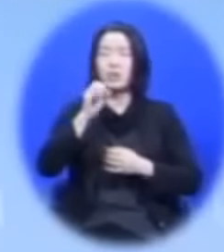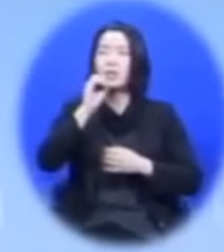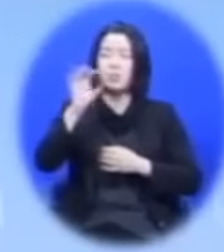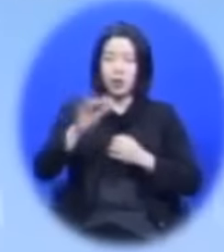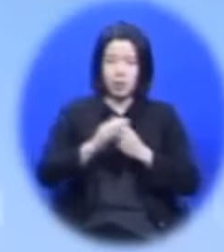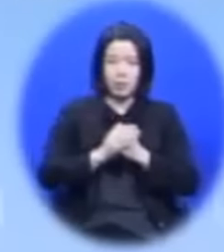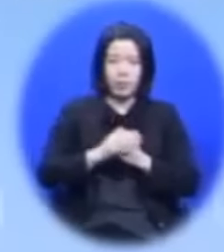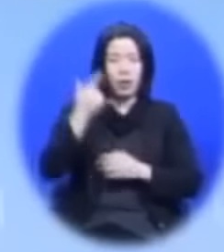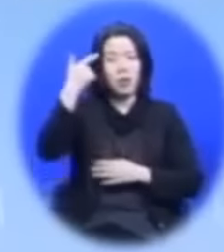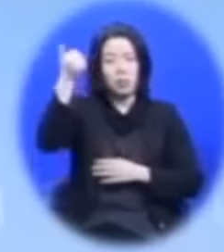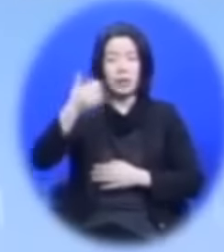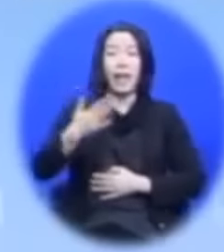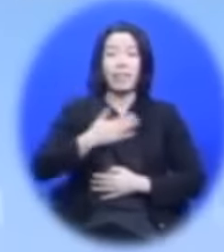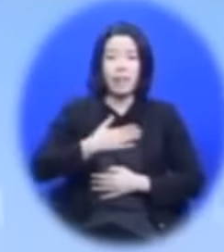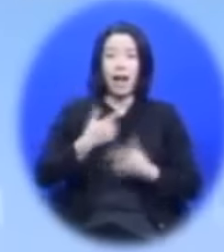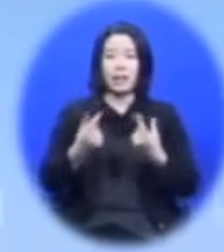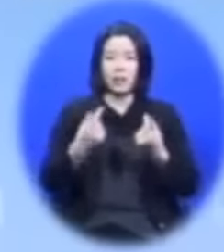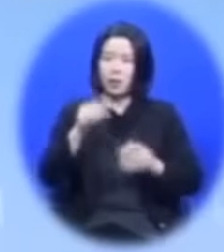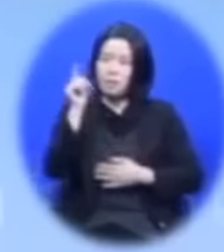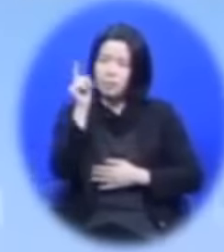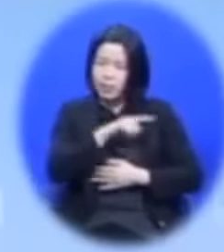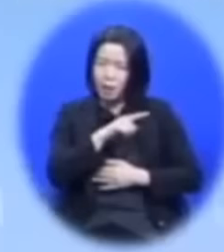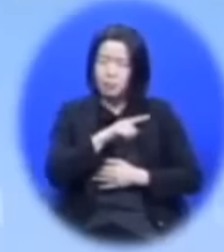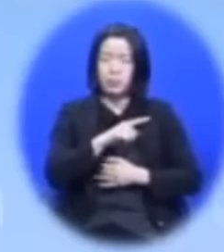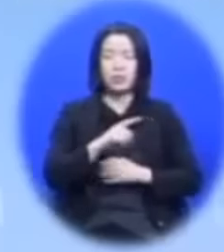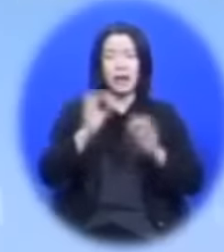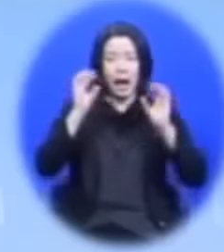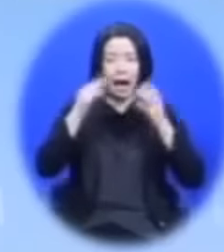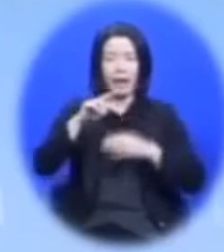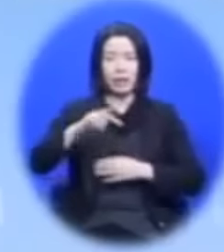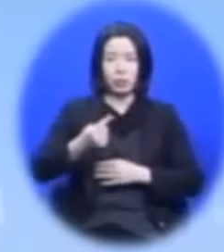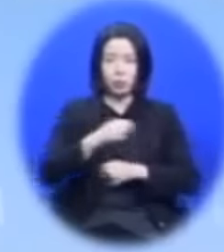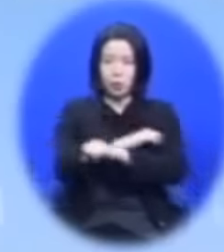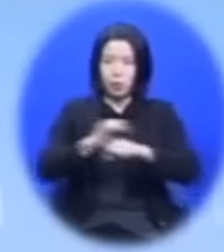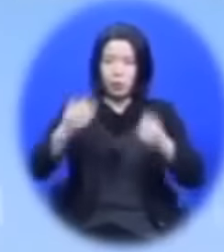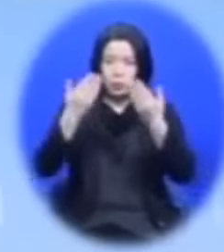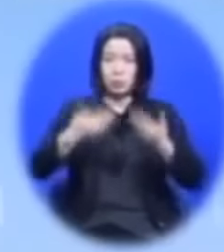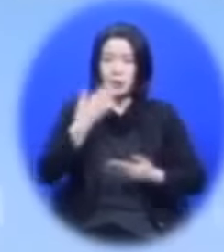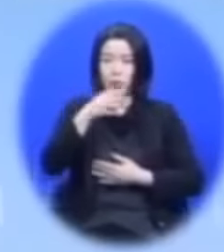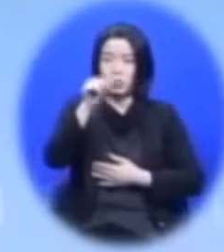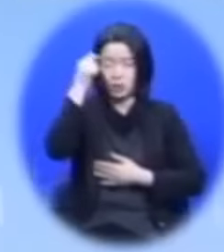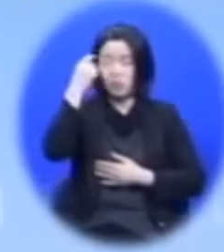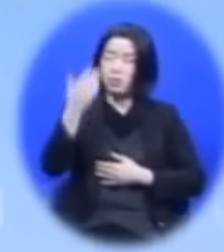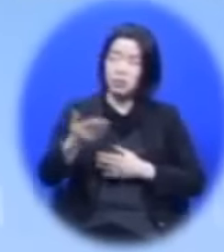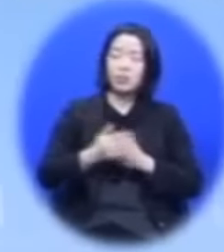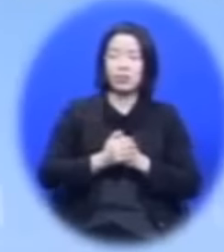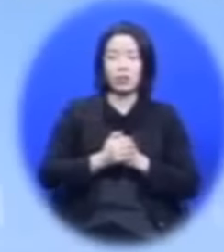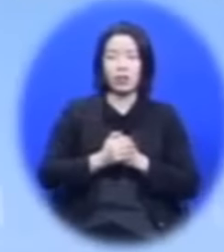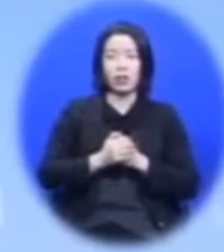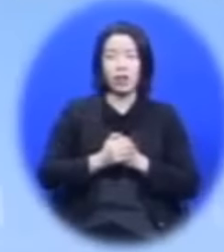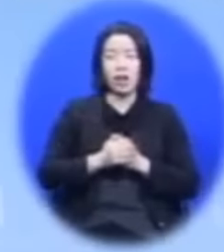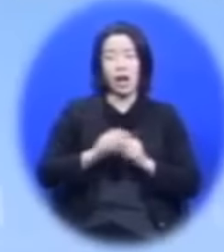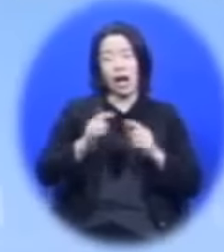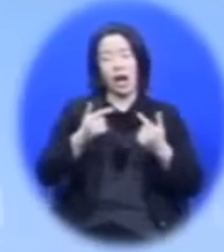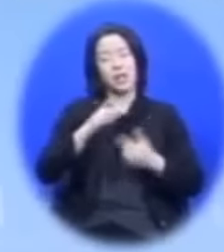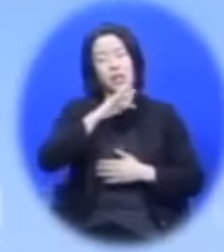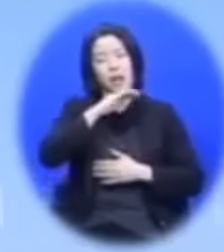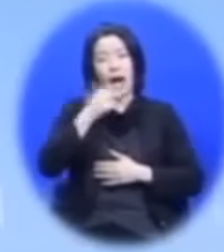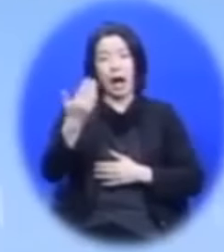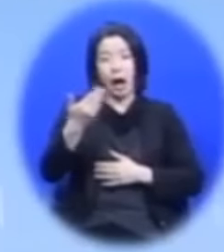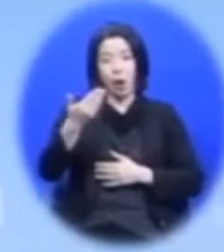목사님 저같이 사악한 자도 용서받을 수 있겠습니까? 아니 9살 된